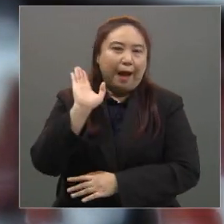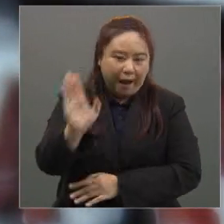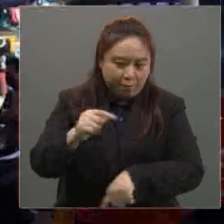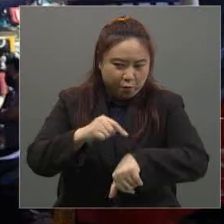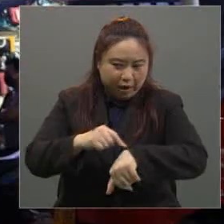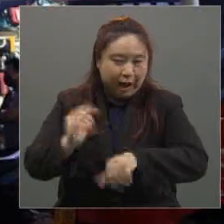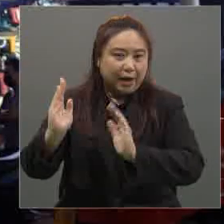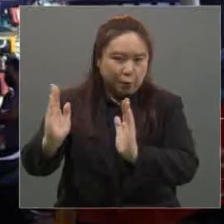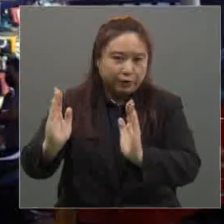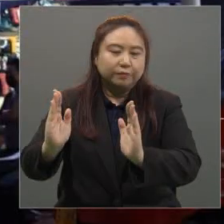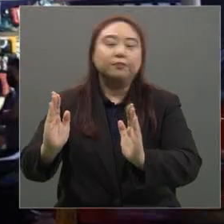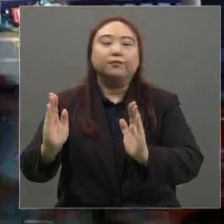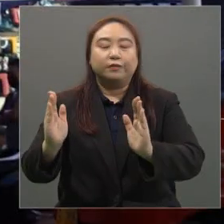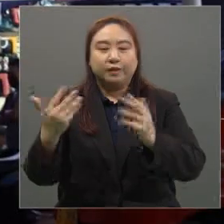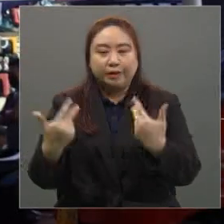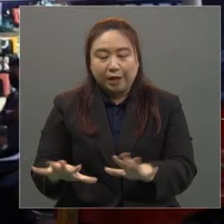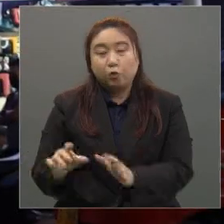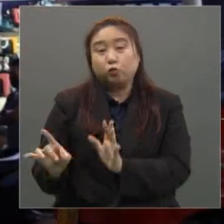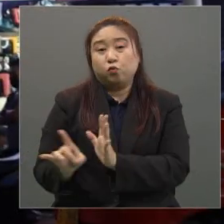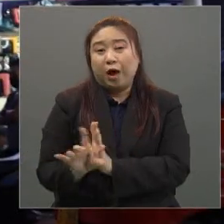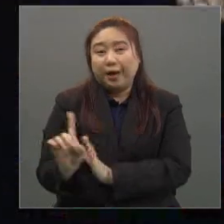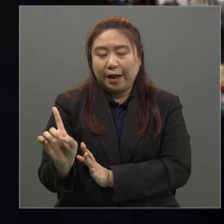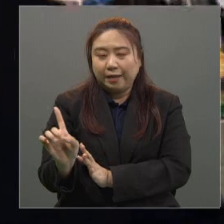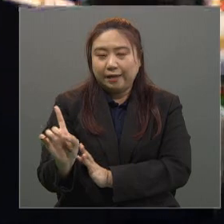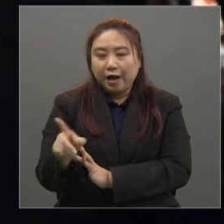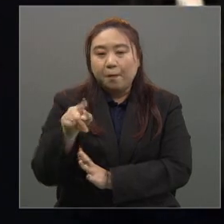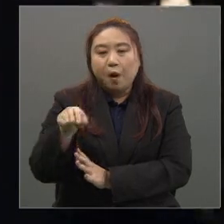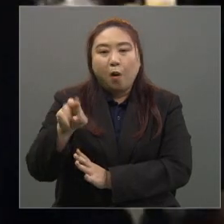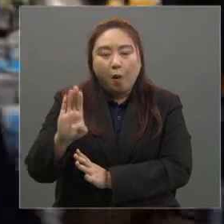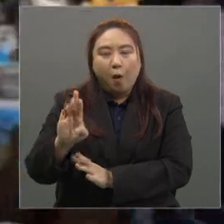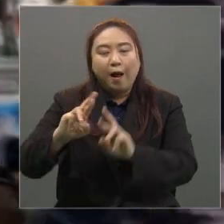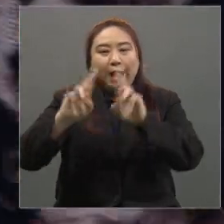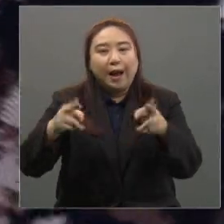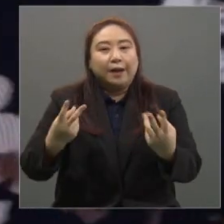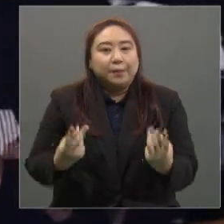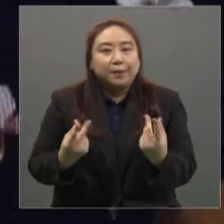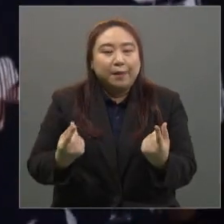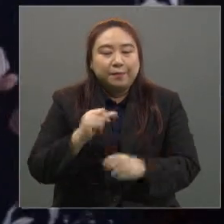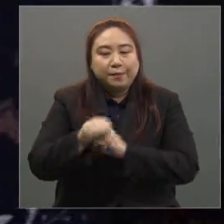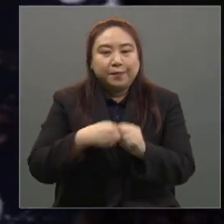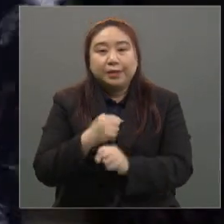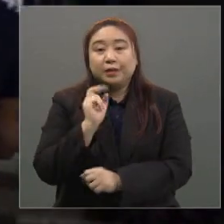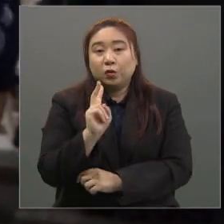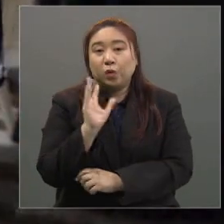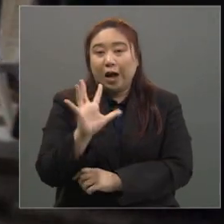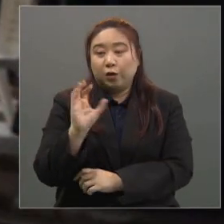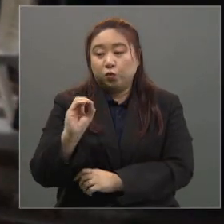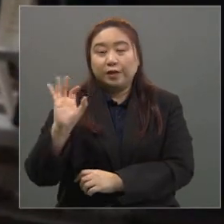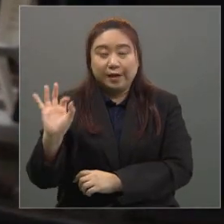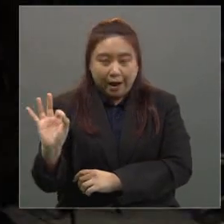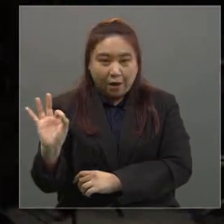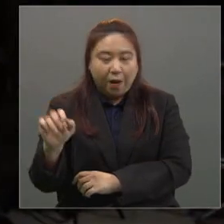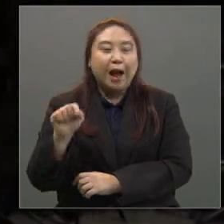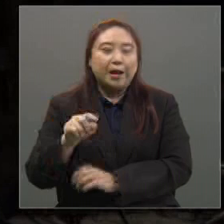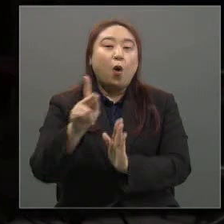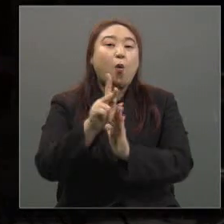เครื่องดื่มแอลกอฮอล์และประการสุดท้ายครับเรื่องของพระราชบัญญัติสถานบริการพุทธศักราช2509อันนี้คือกฎ